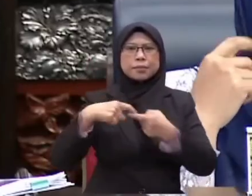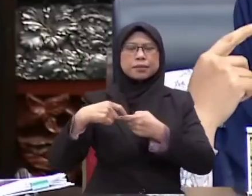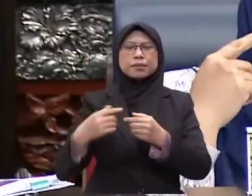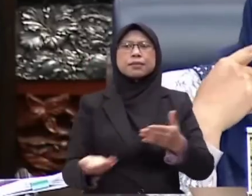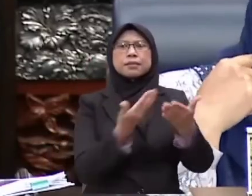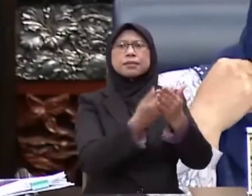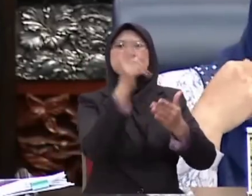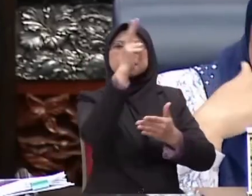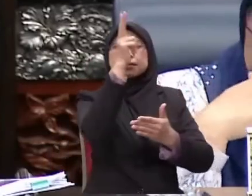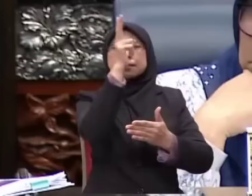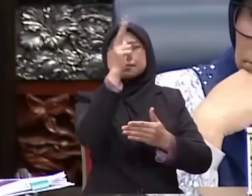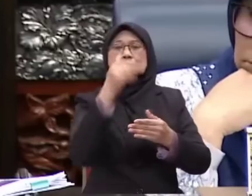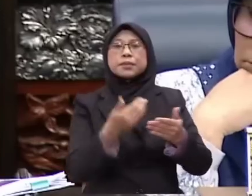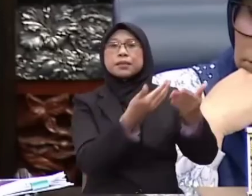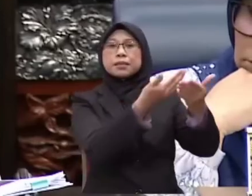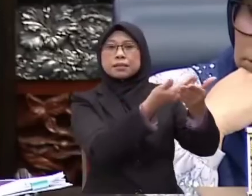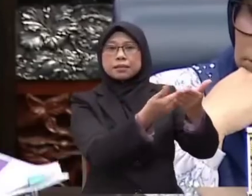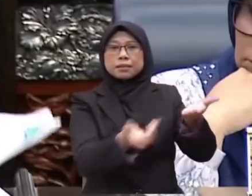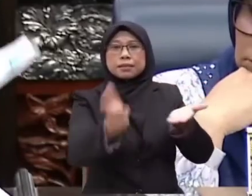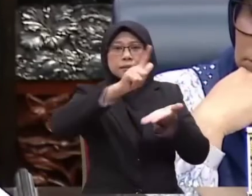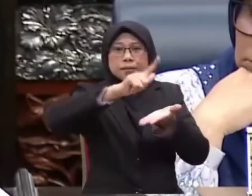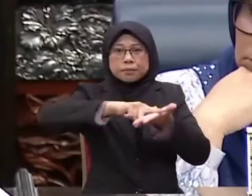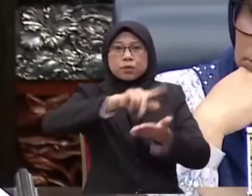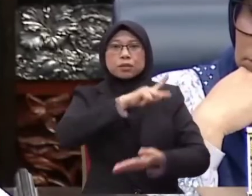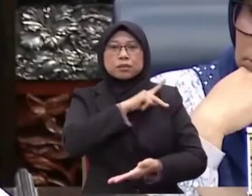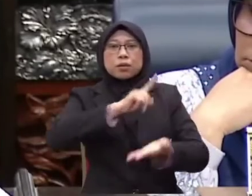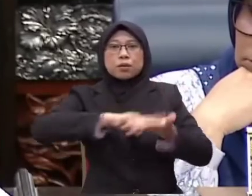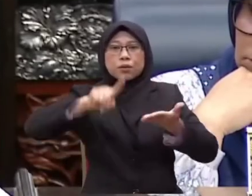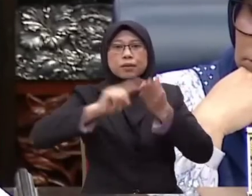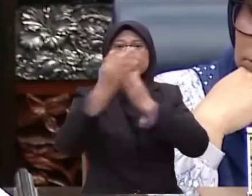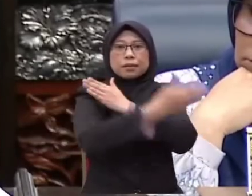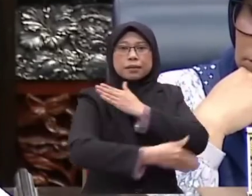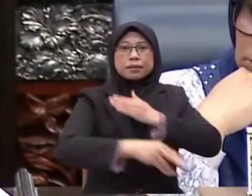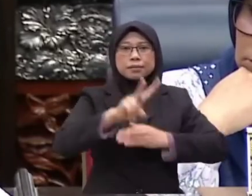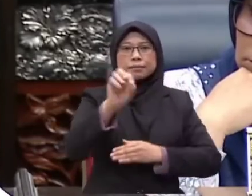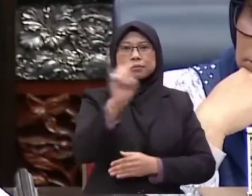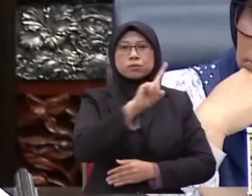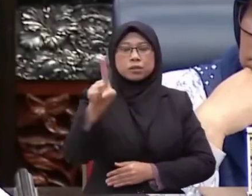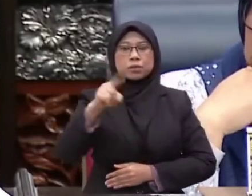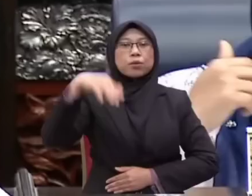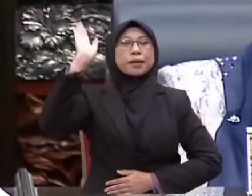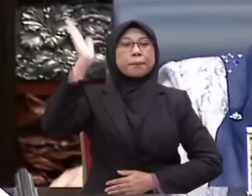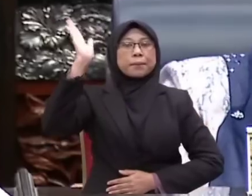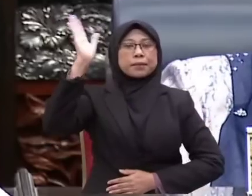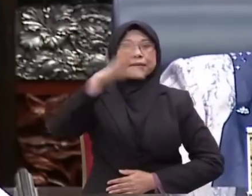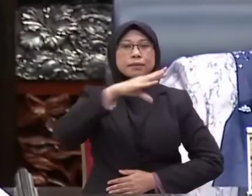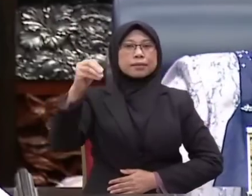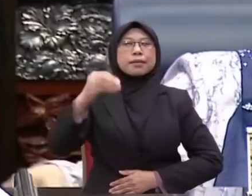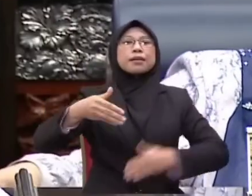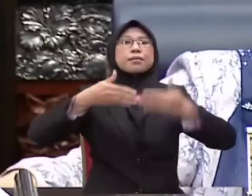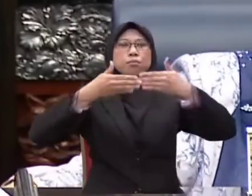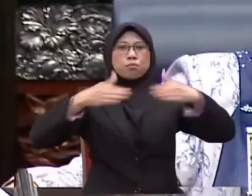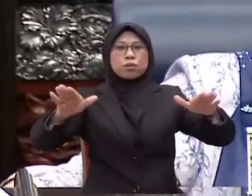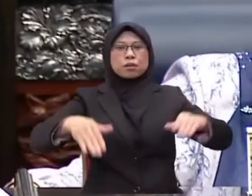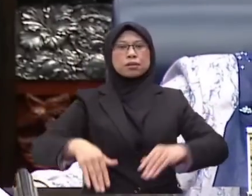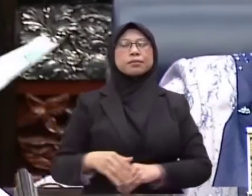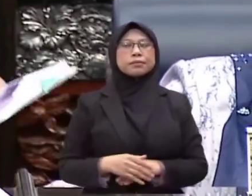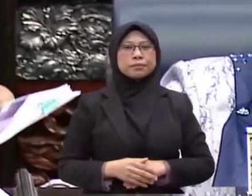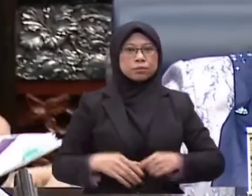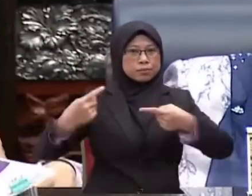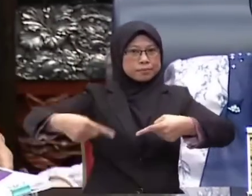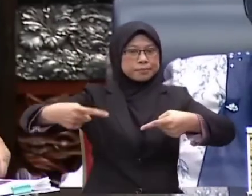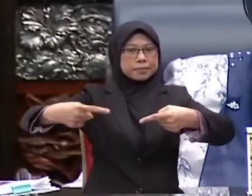Kerajaan mencadangkan supaya laporan Ketua Audit Negara 2021 dibentang dan juga dibuka untuk